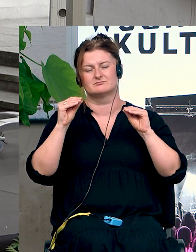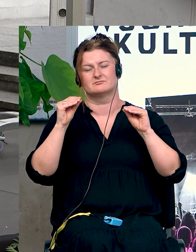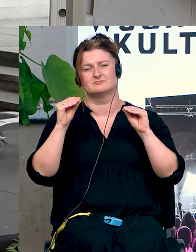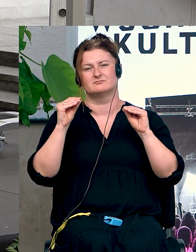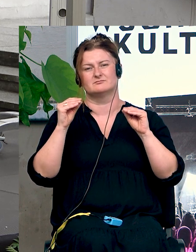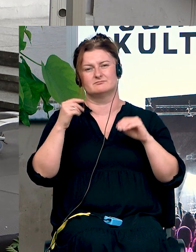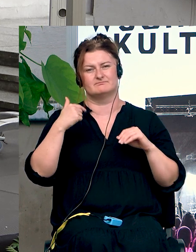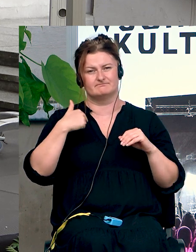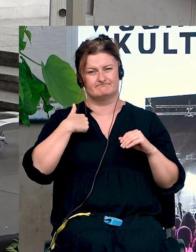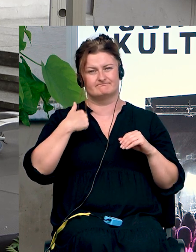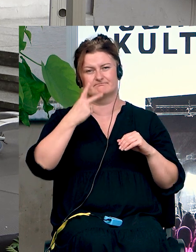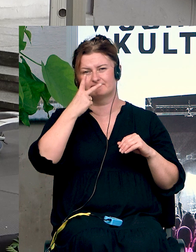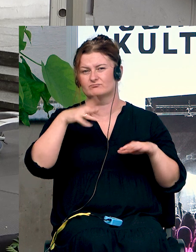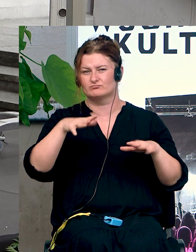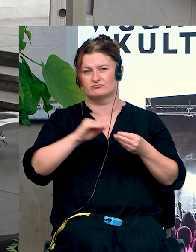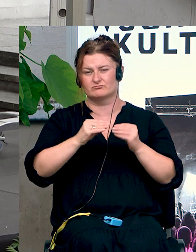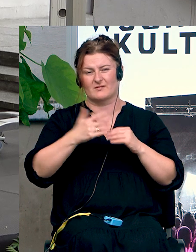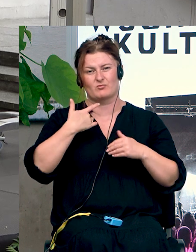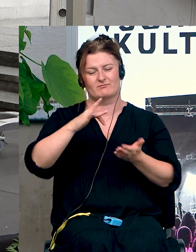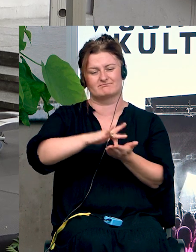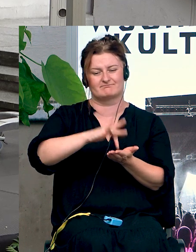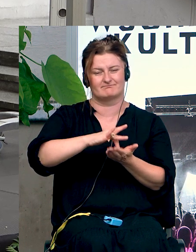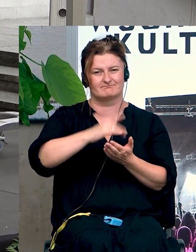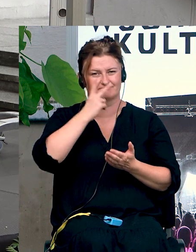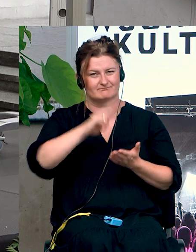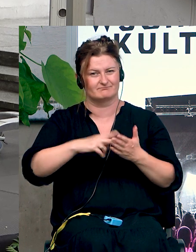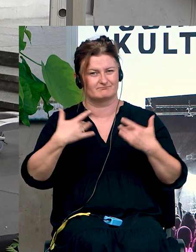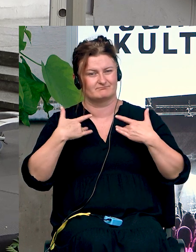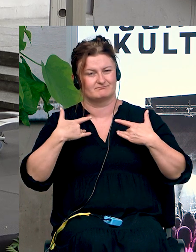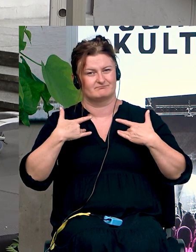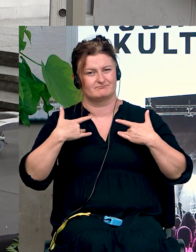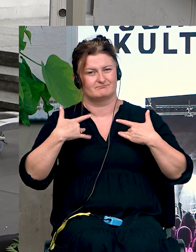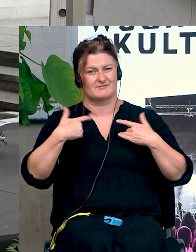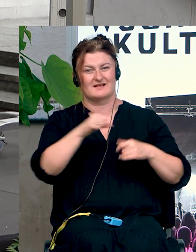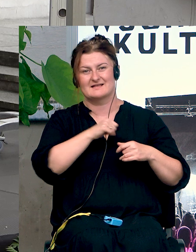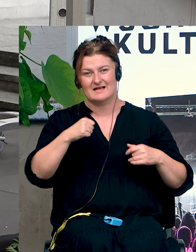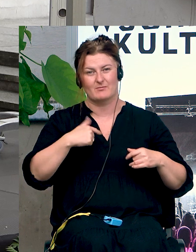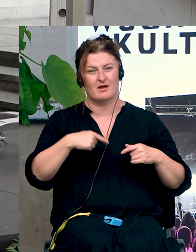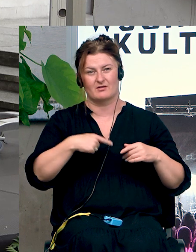багато, була в цьому всередині. Проте у мене раку не було ще. Ще чого не було, так це раку.